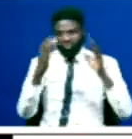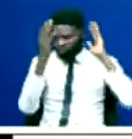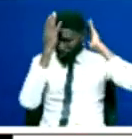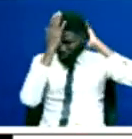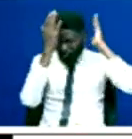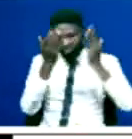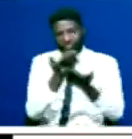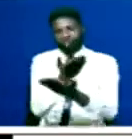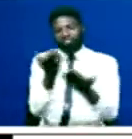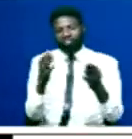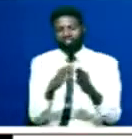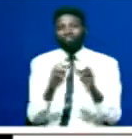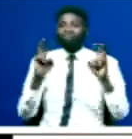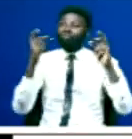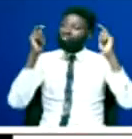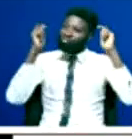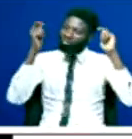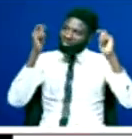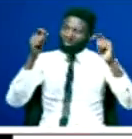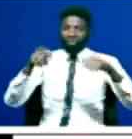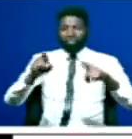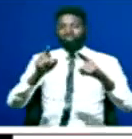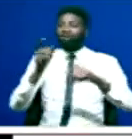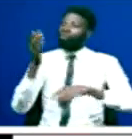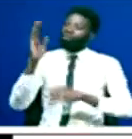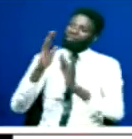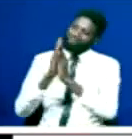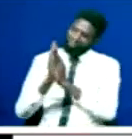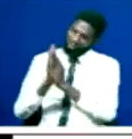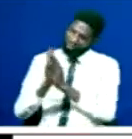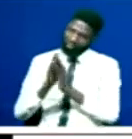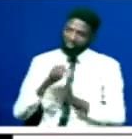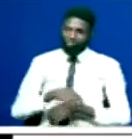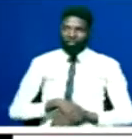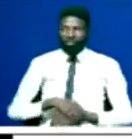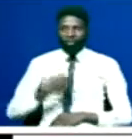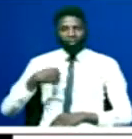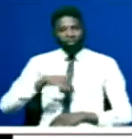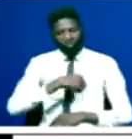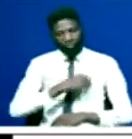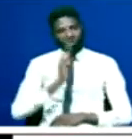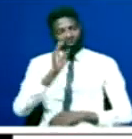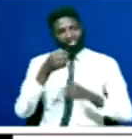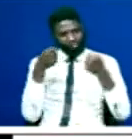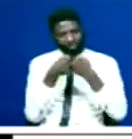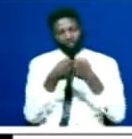maandamano nyinyi mtaomba Mungu, sisi tutapambana na hawa.